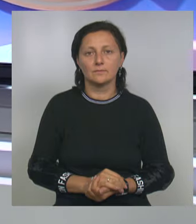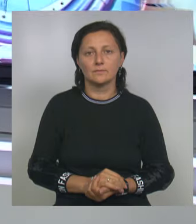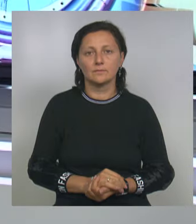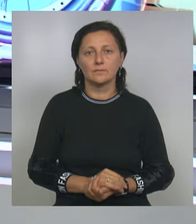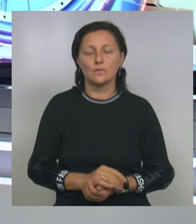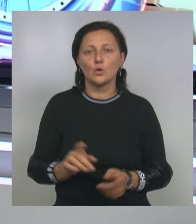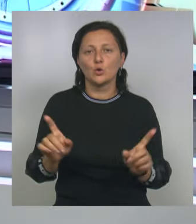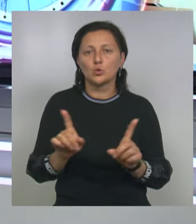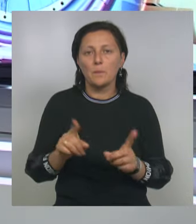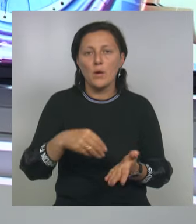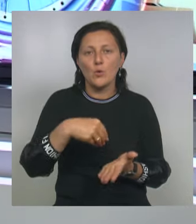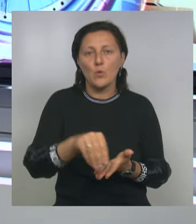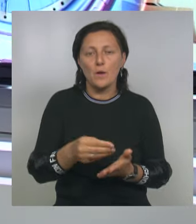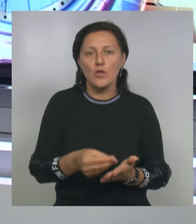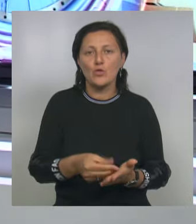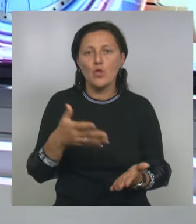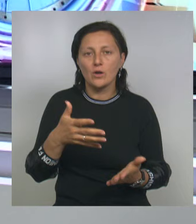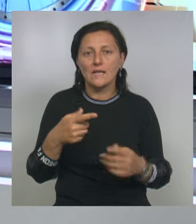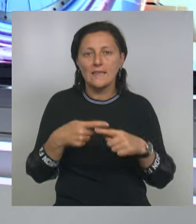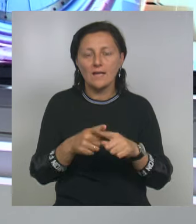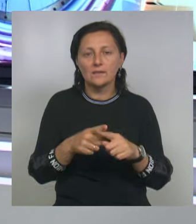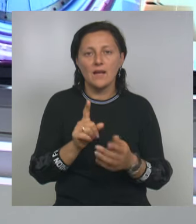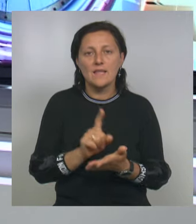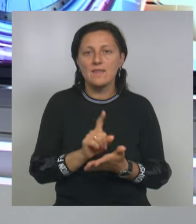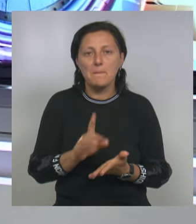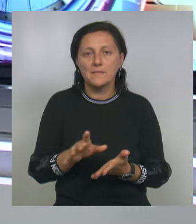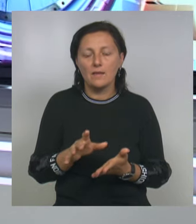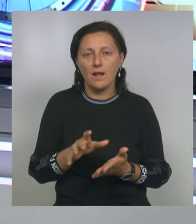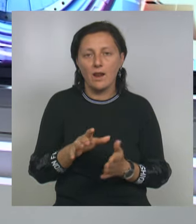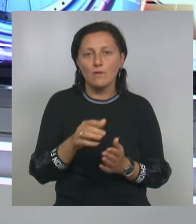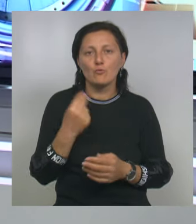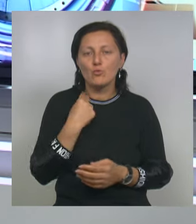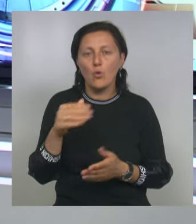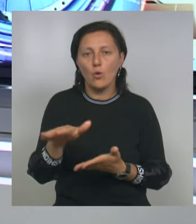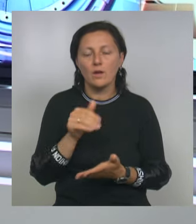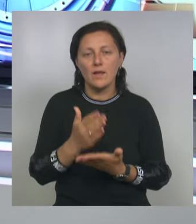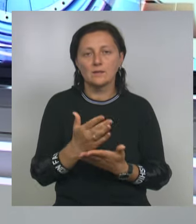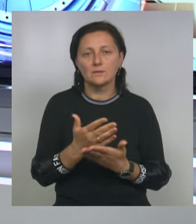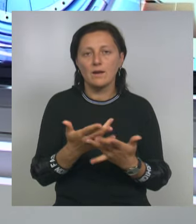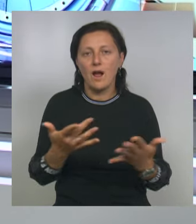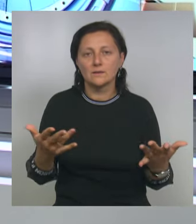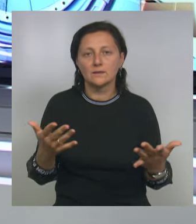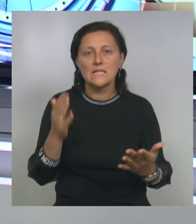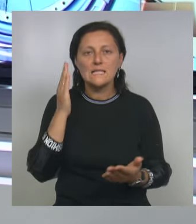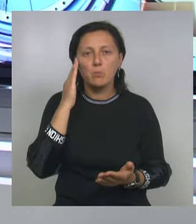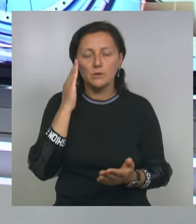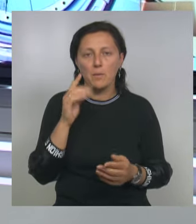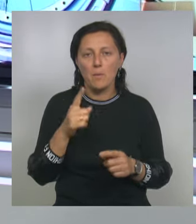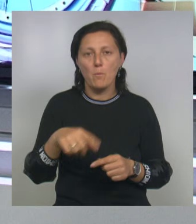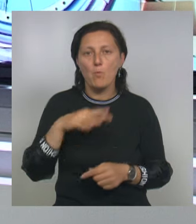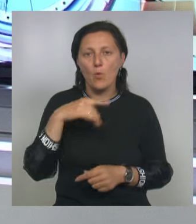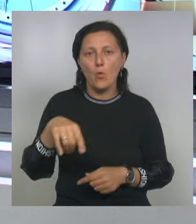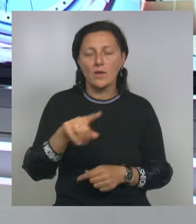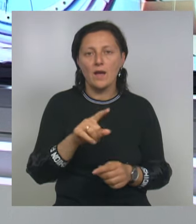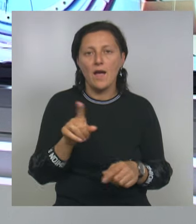Кстати, чтобы купить дорогую технику, вовсе не обязательно влезать в непосильные долги. Есть много других способов. Именно поэтому белгородцы стали